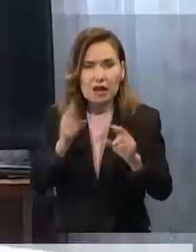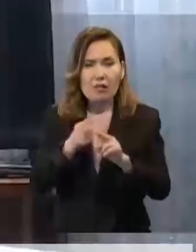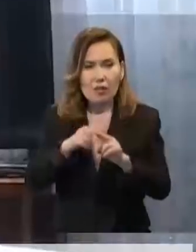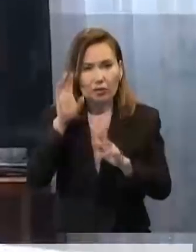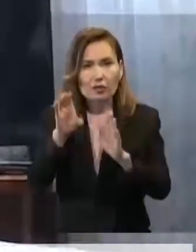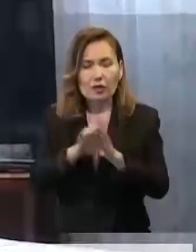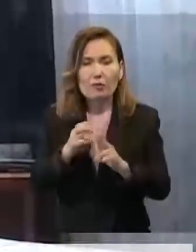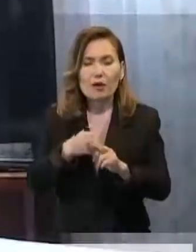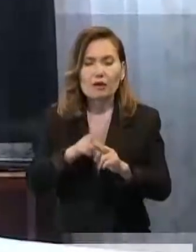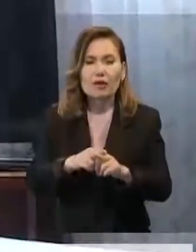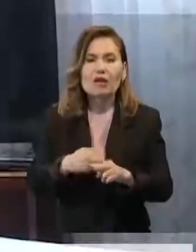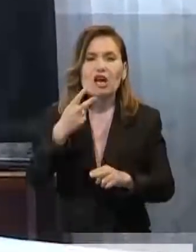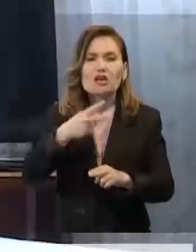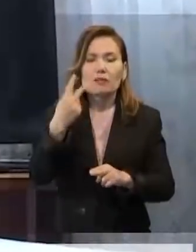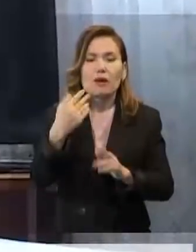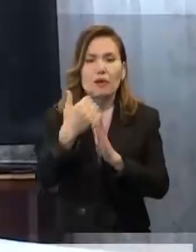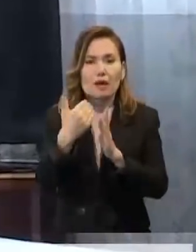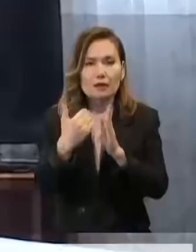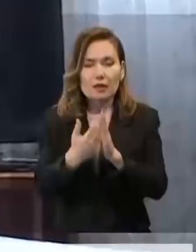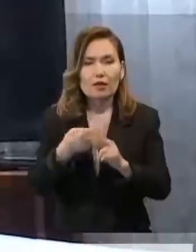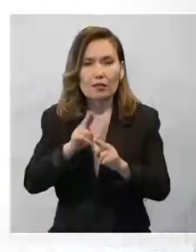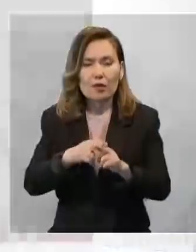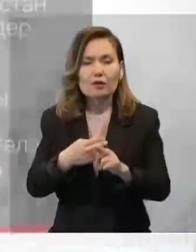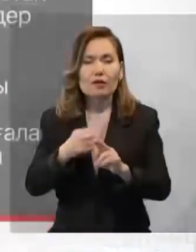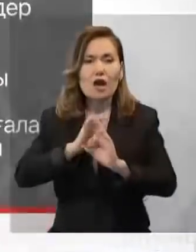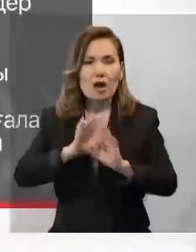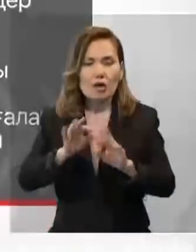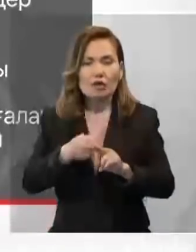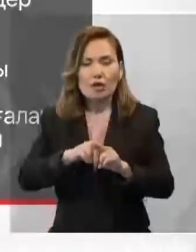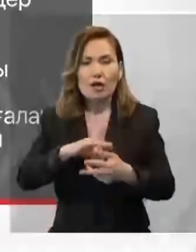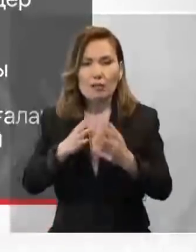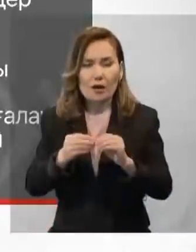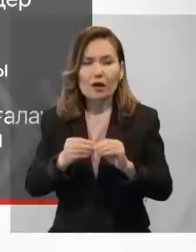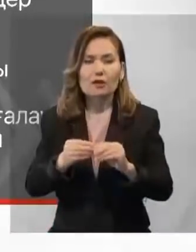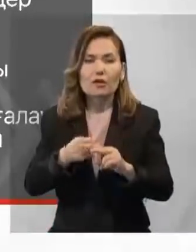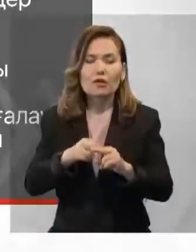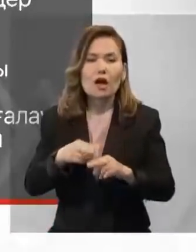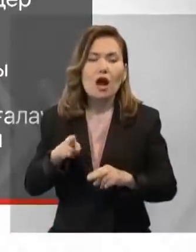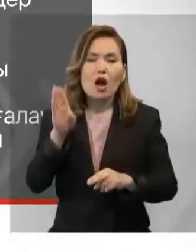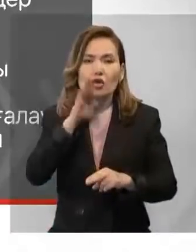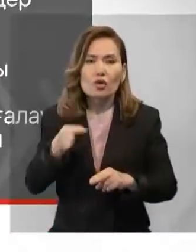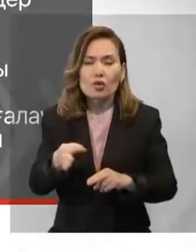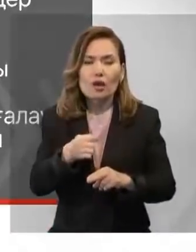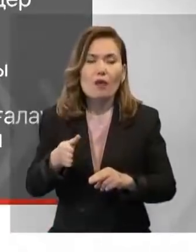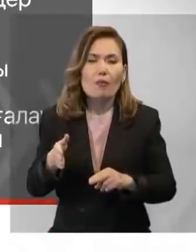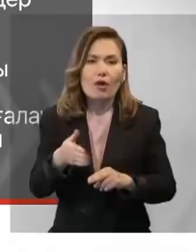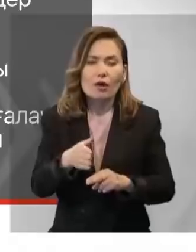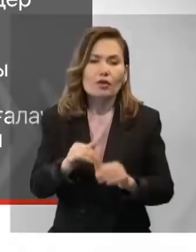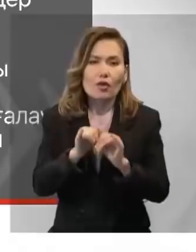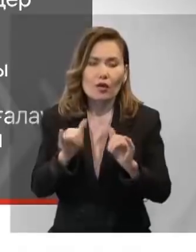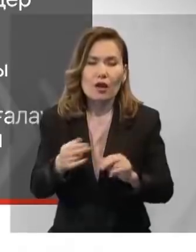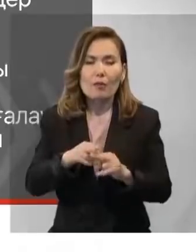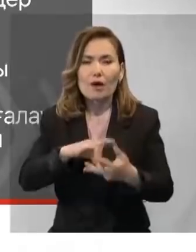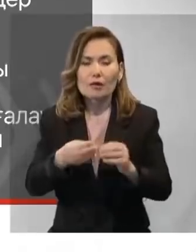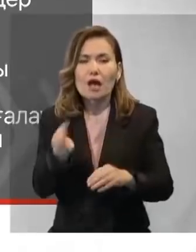Гуськов келтірген заңның 22-ші бабының 2-ші тармағын сөзбе-сөз оқысақ, жануарлар дүниесін қорғау, өсімін молайту және